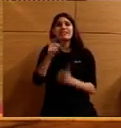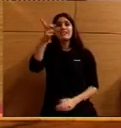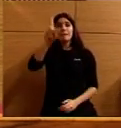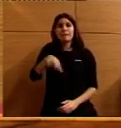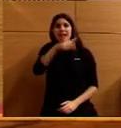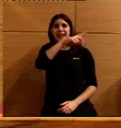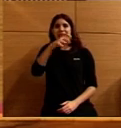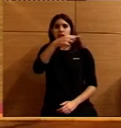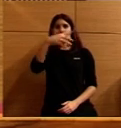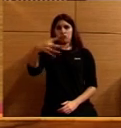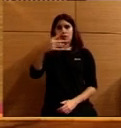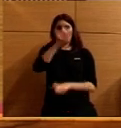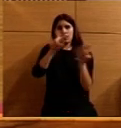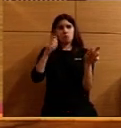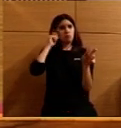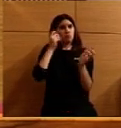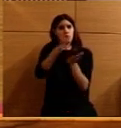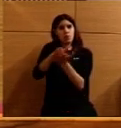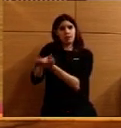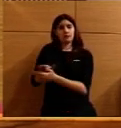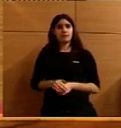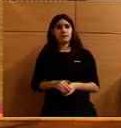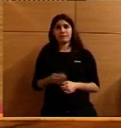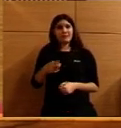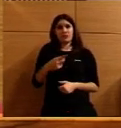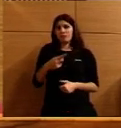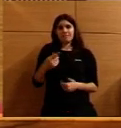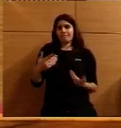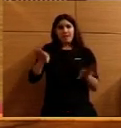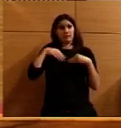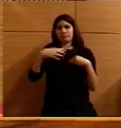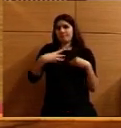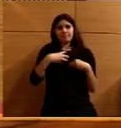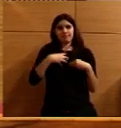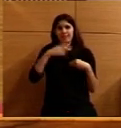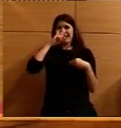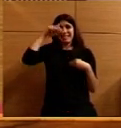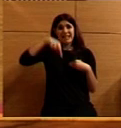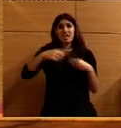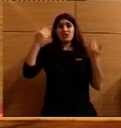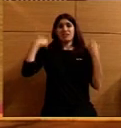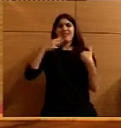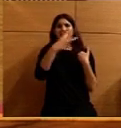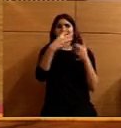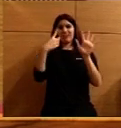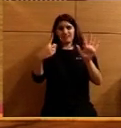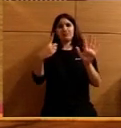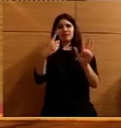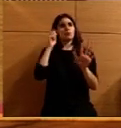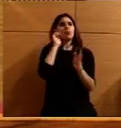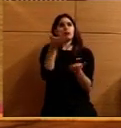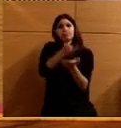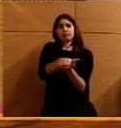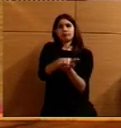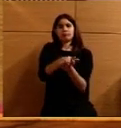1.114 dones. L'insofrible i insuportable dada de dones assassinades enguany és ja de 36.